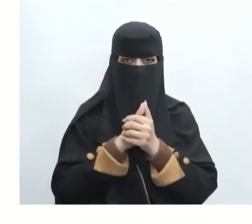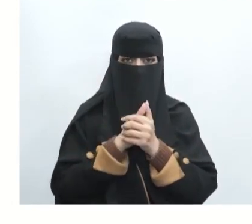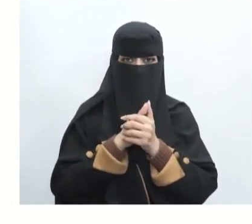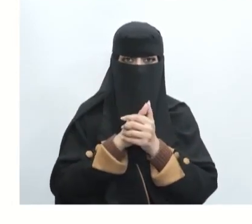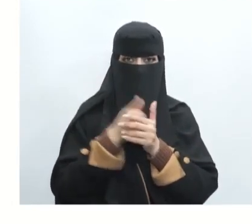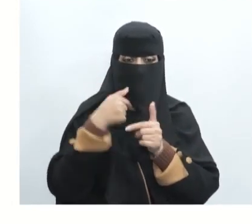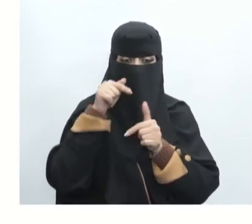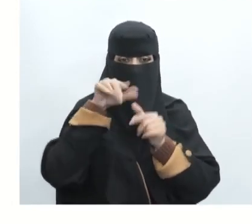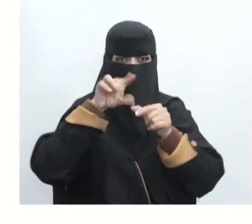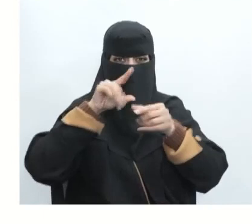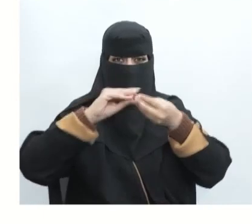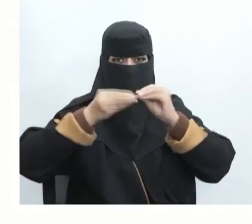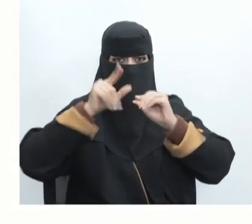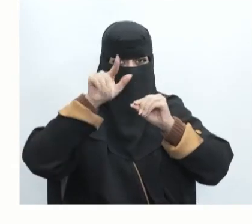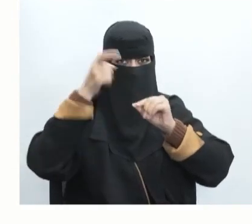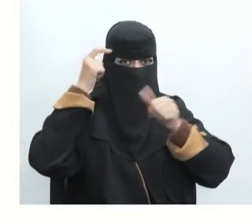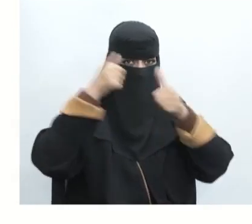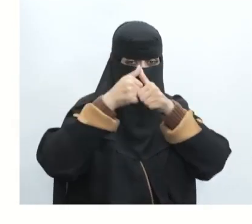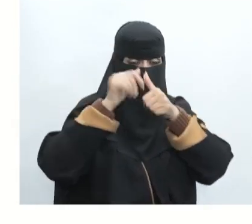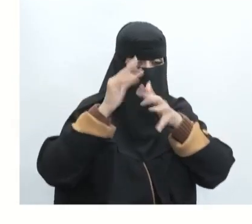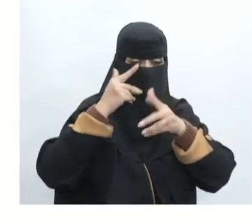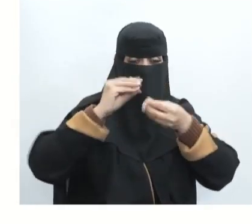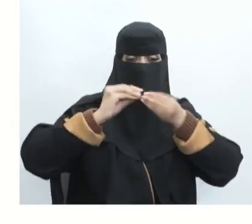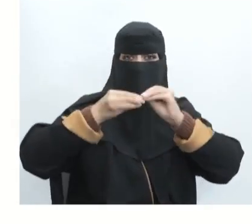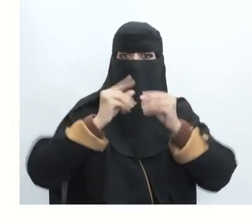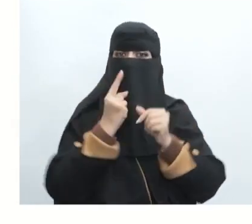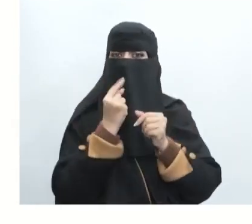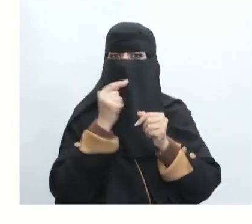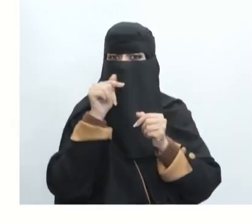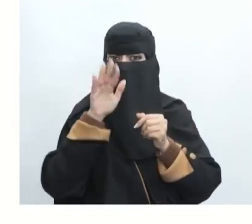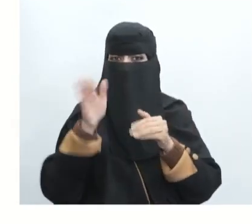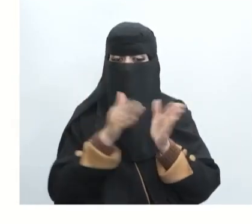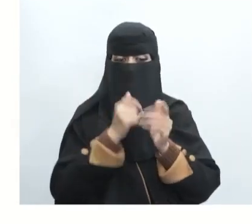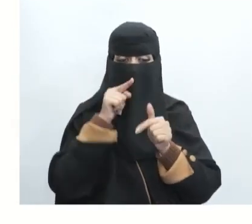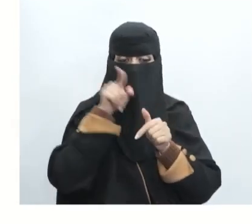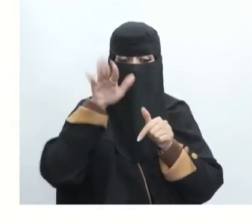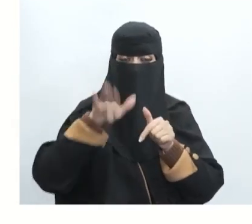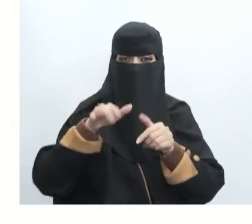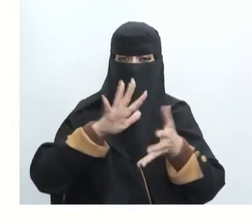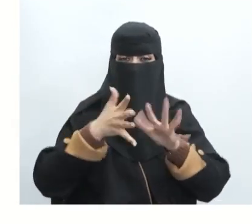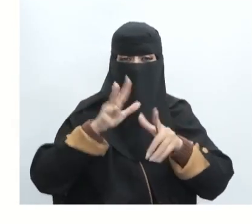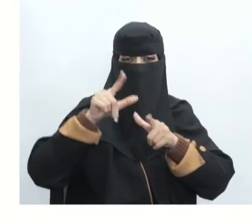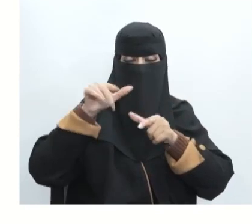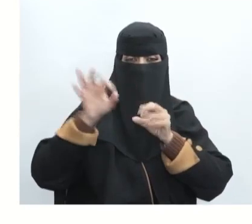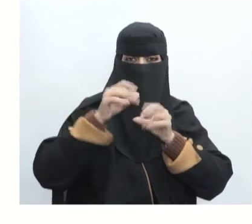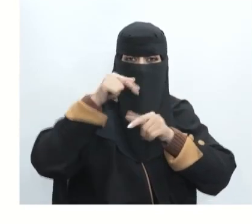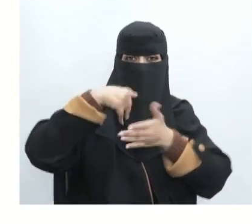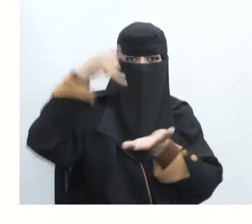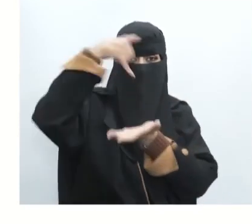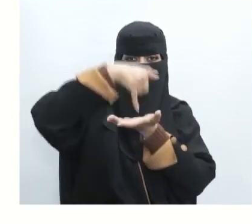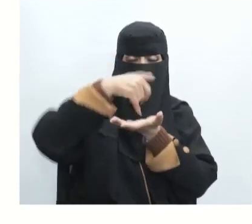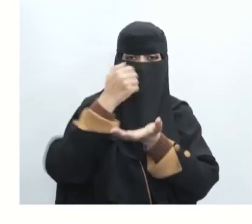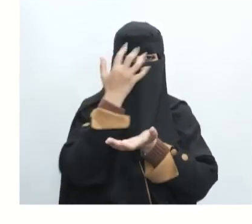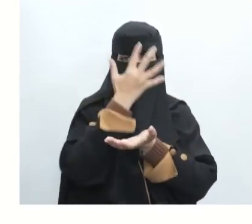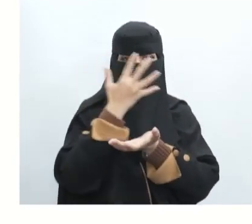وانا ميزتها بلون لكي ممتازين باللون الاحمر وهي تقريبا في وسط